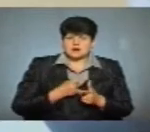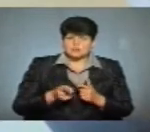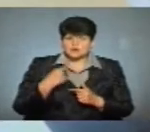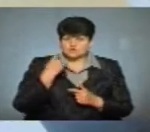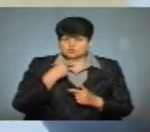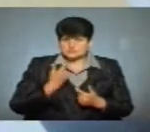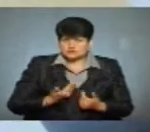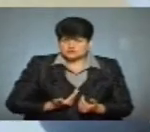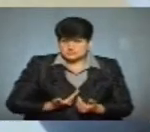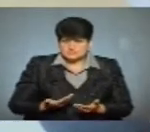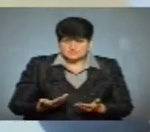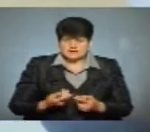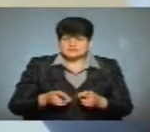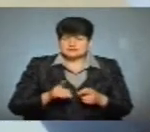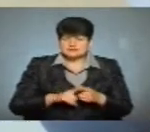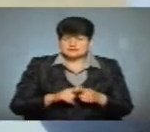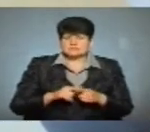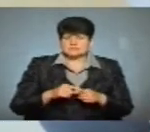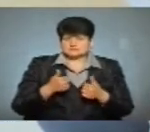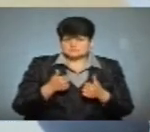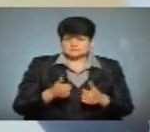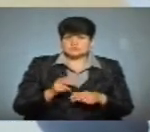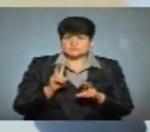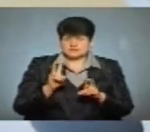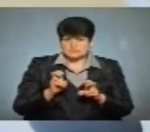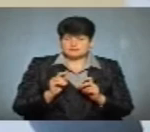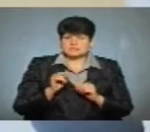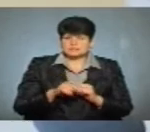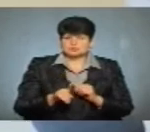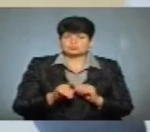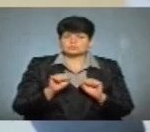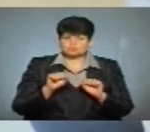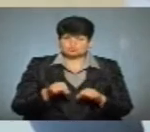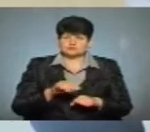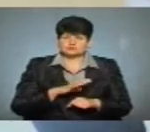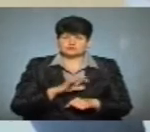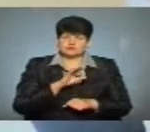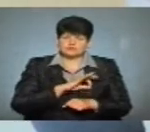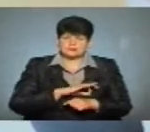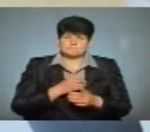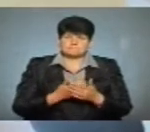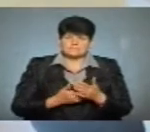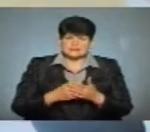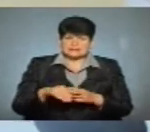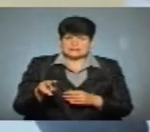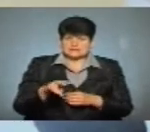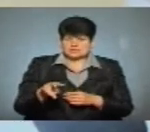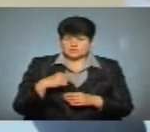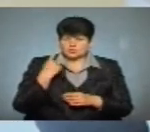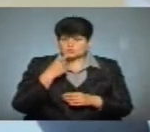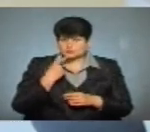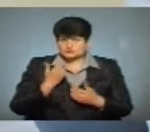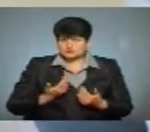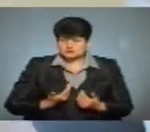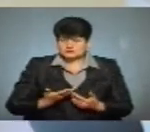І це така благодатна тема для того, щоб можна було використати приклади з літератури, ну і особисте життя.